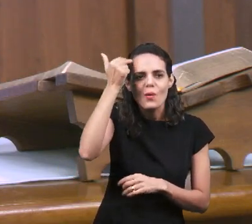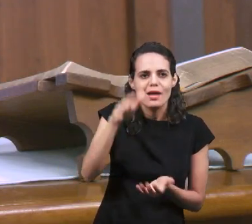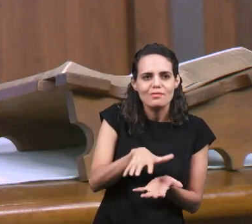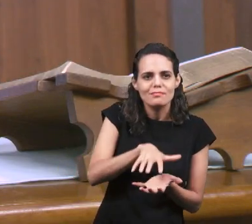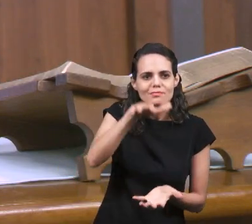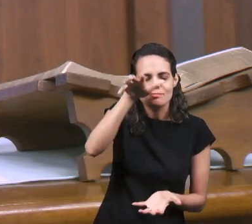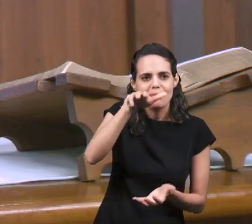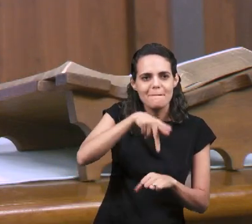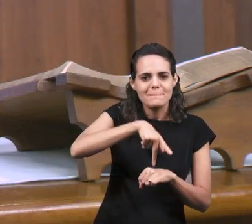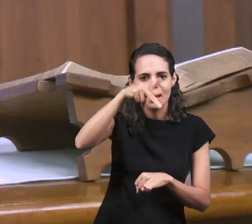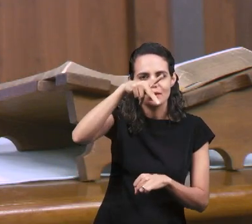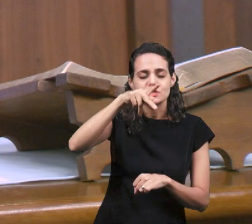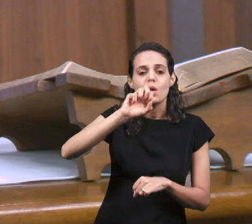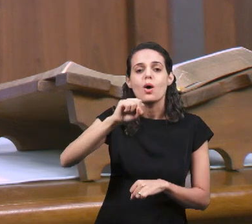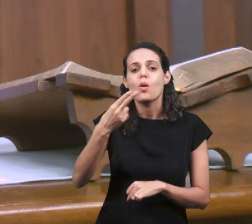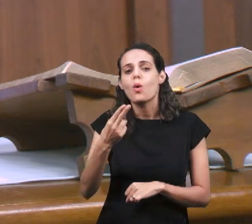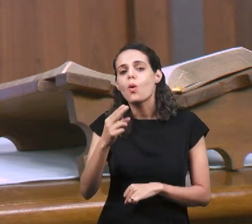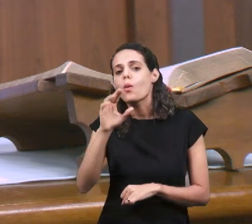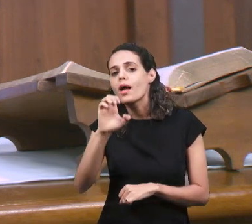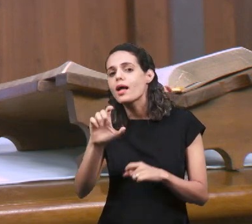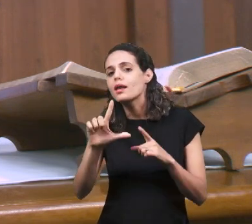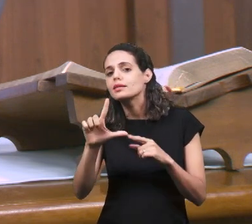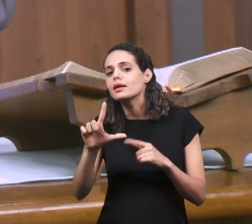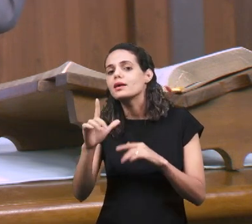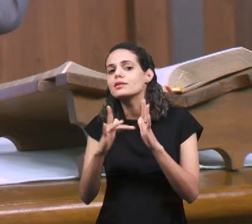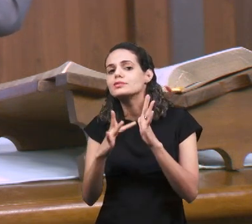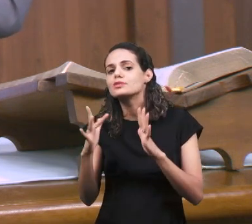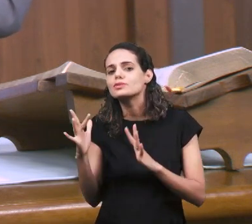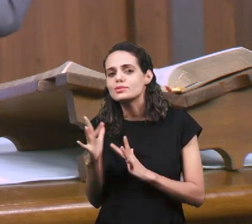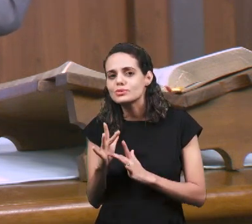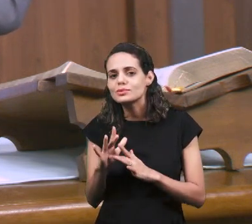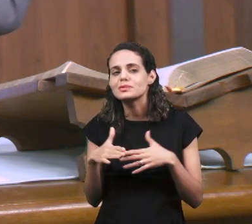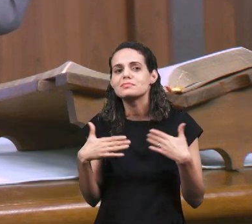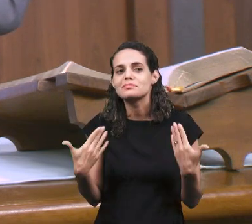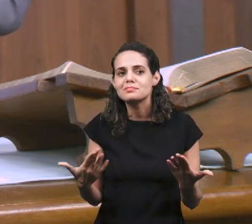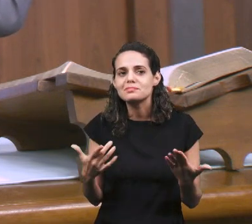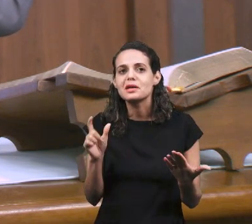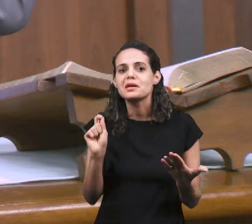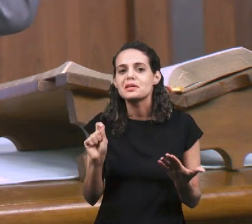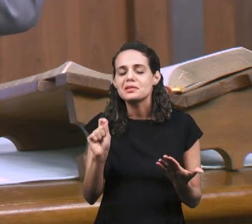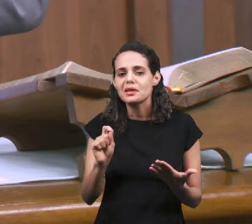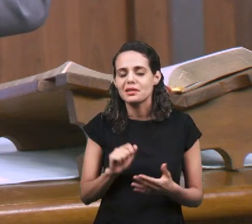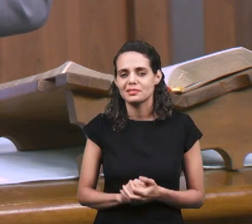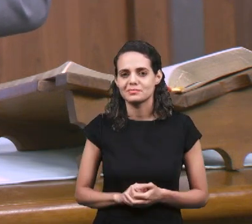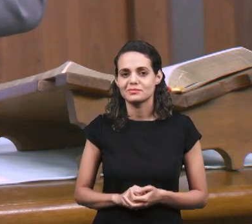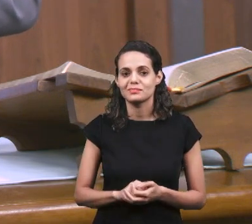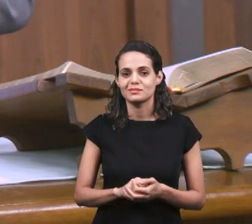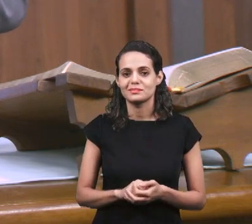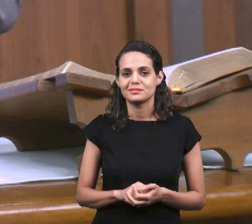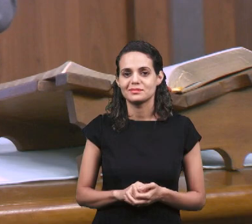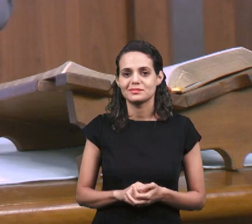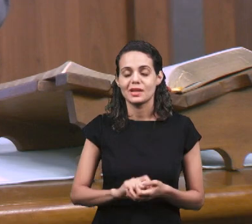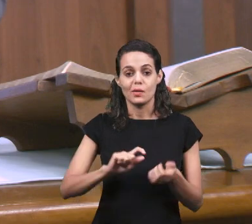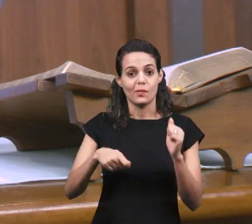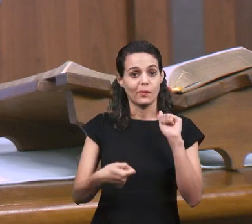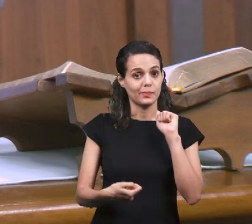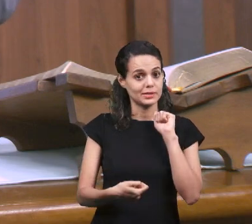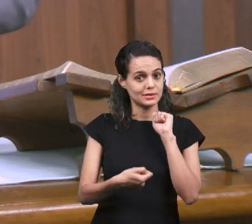options que vous allez choisir pour trouver le mystère prophétisé comme l'agneau de Dieu. Amen.